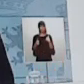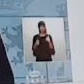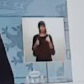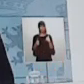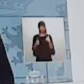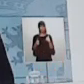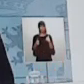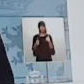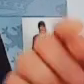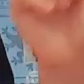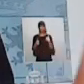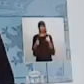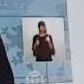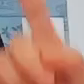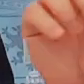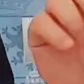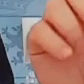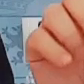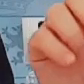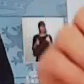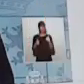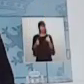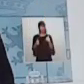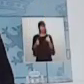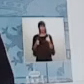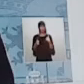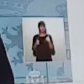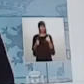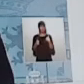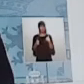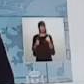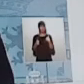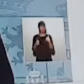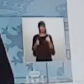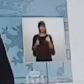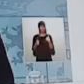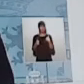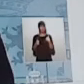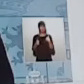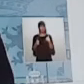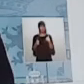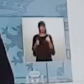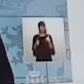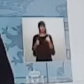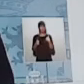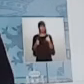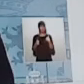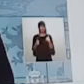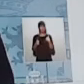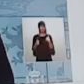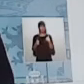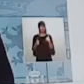بيدرو الاستراتيجيه ديال بيدرو، نتمنى نحط لكم هنا الصوره ديال الفيديو، الاستراتيجيه ديال بيدرو سانشيز انه يمدد الحاله